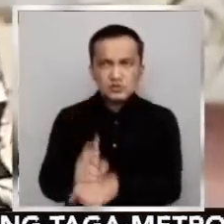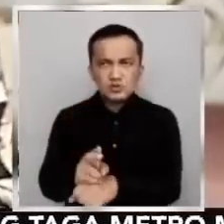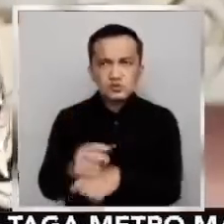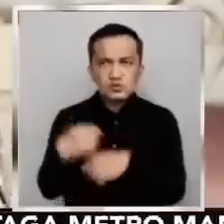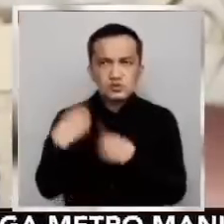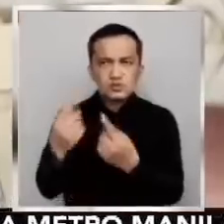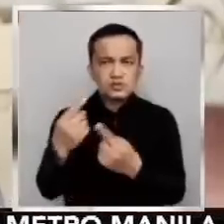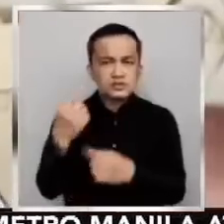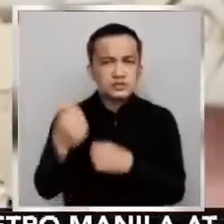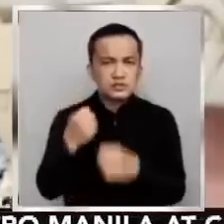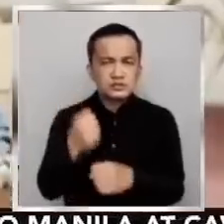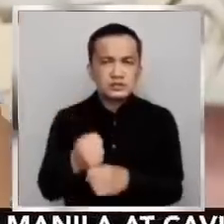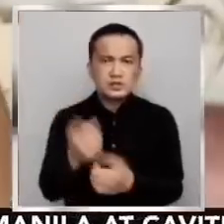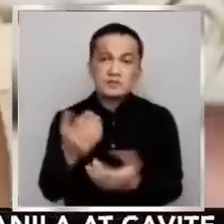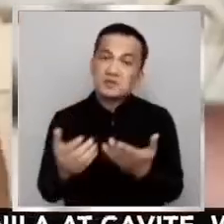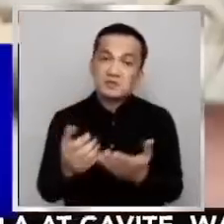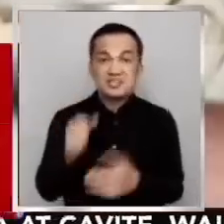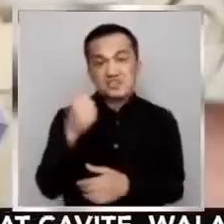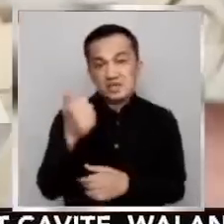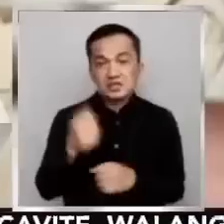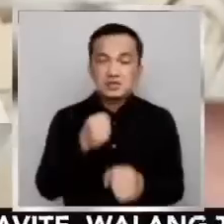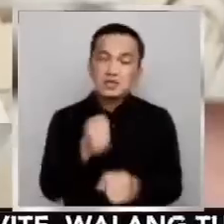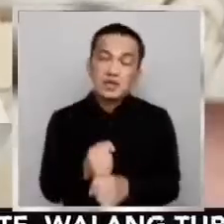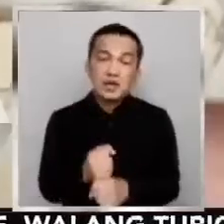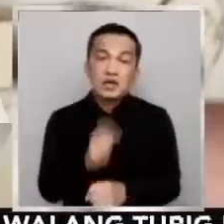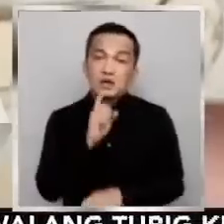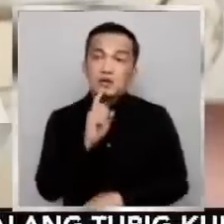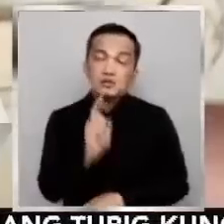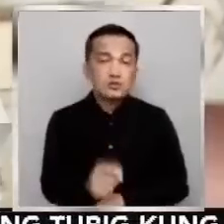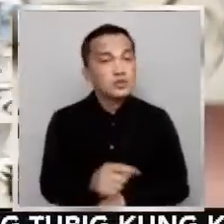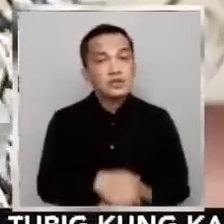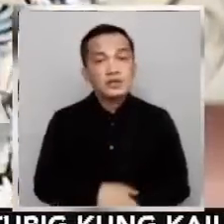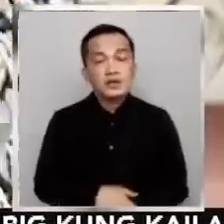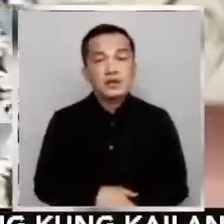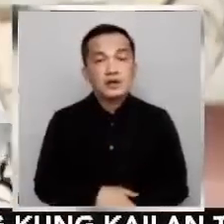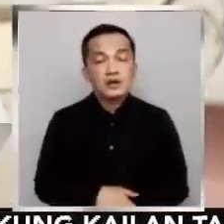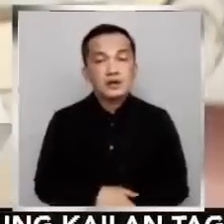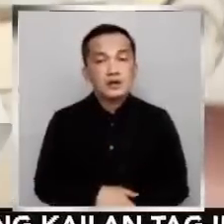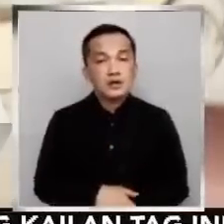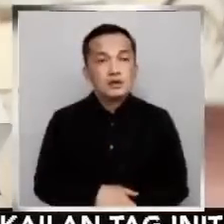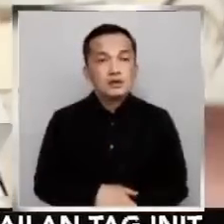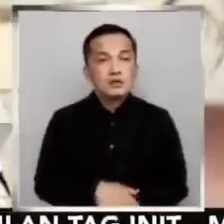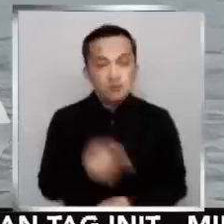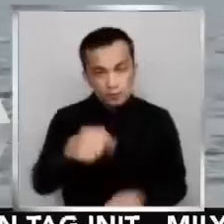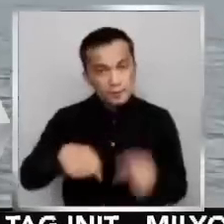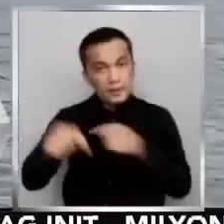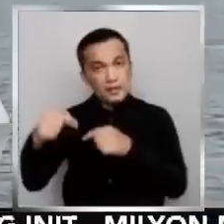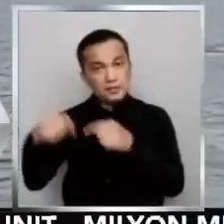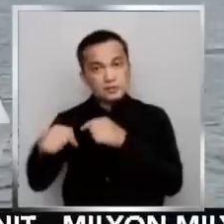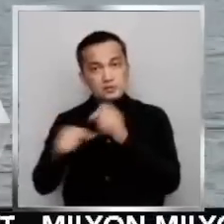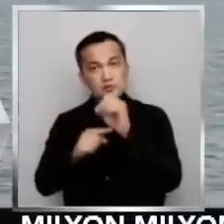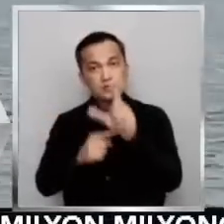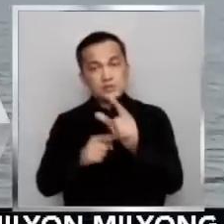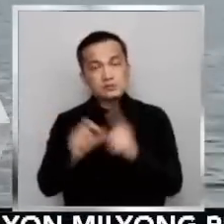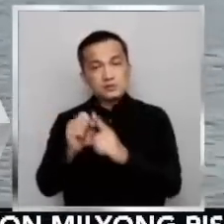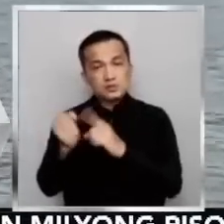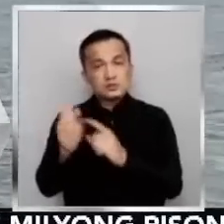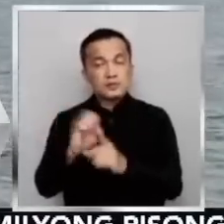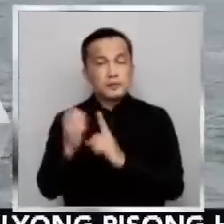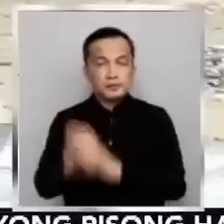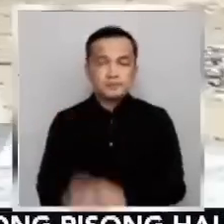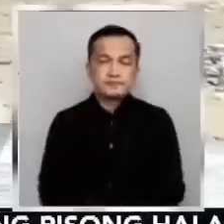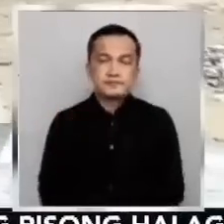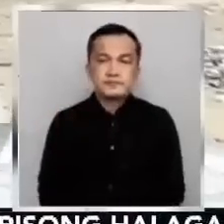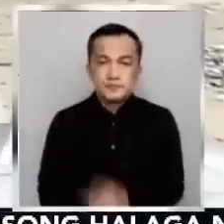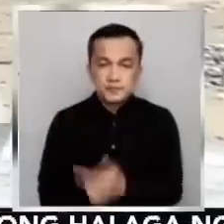perhaps decades, to really go back to the original state of the environment. Isa raw sa mga unang dapat